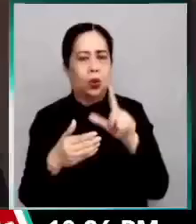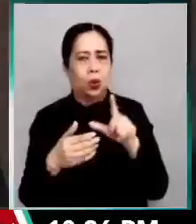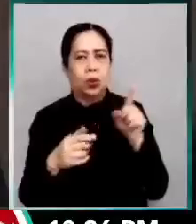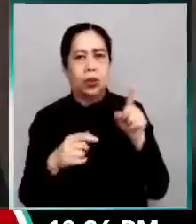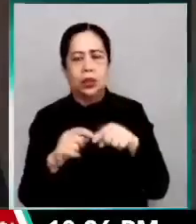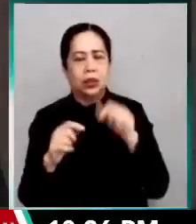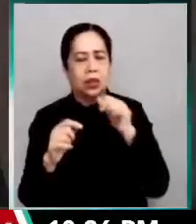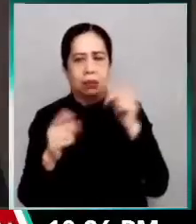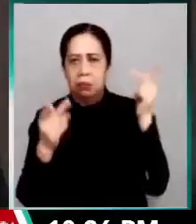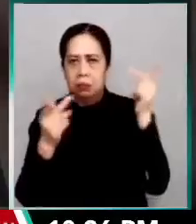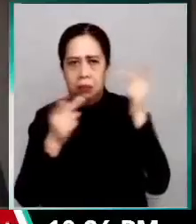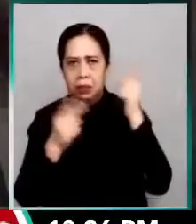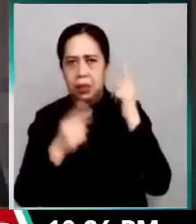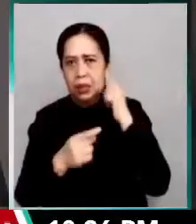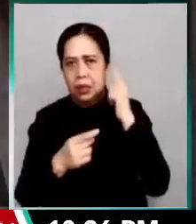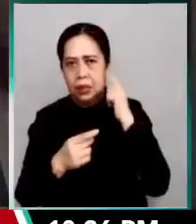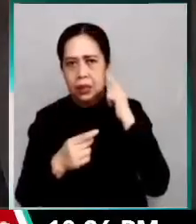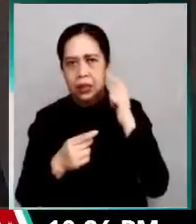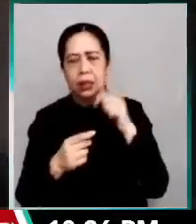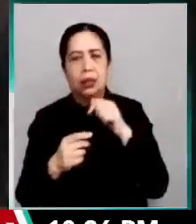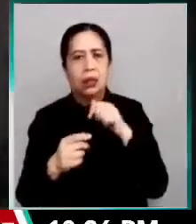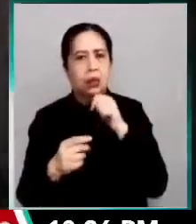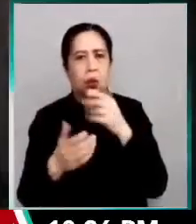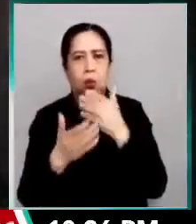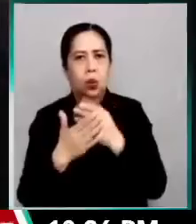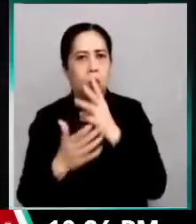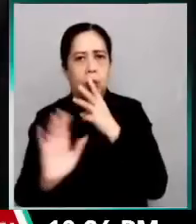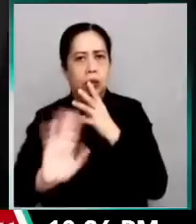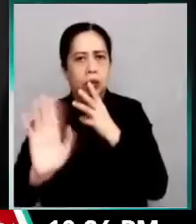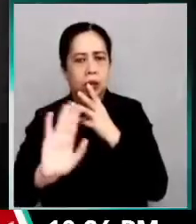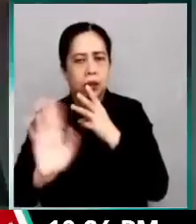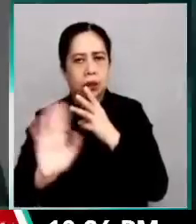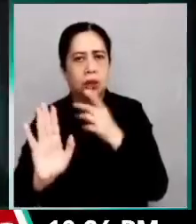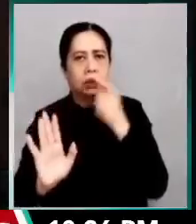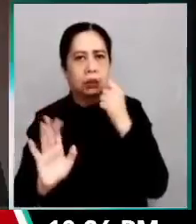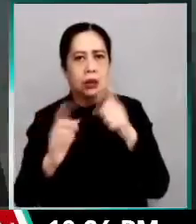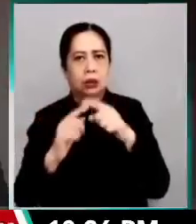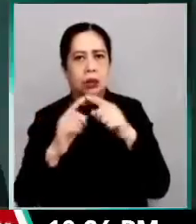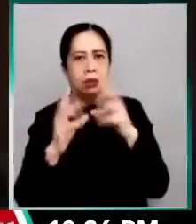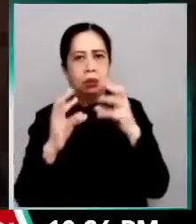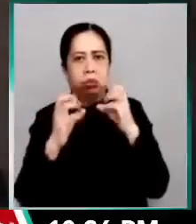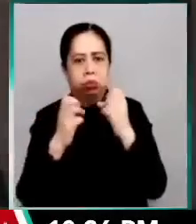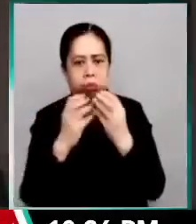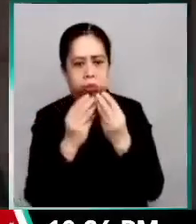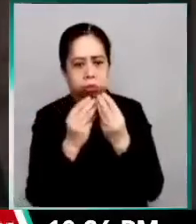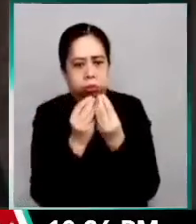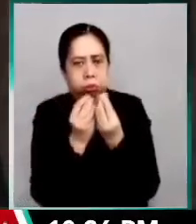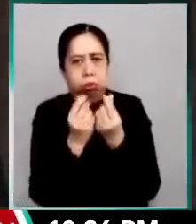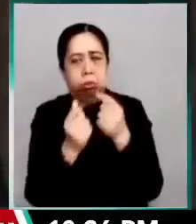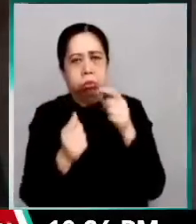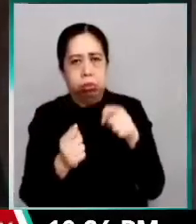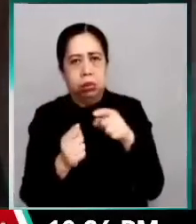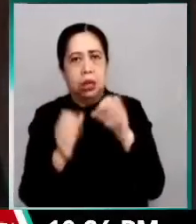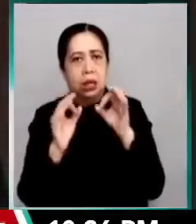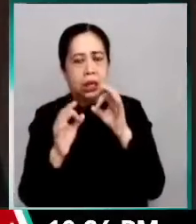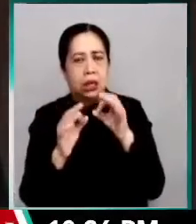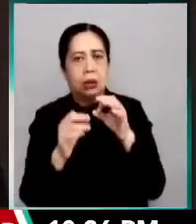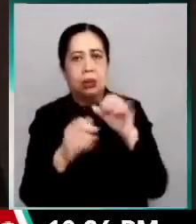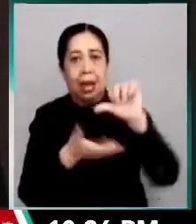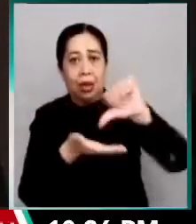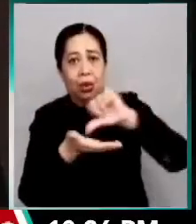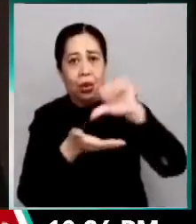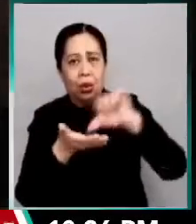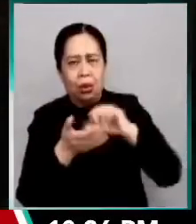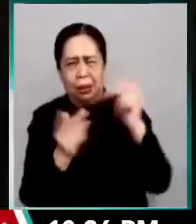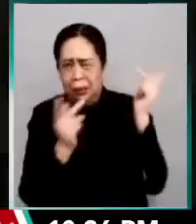tenga. Hindi raw mainam na tubig ang ilagay dahil baka maglalasog-lasog ang insekto. Kapag alcohol naman, mahapdi ito